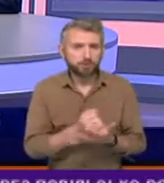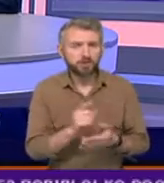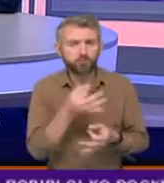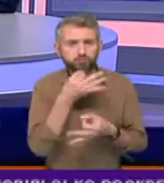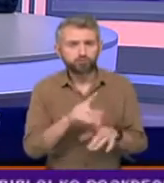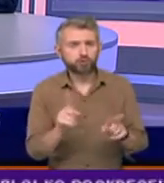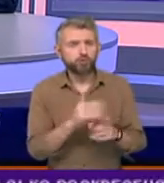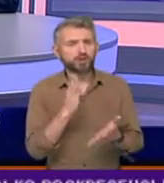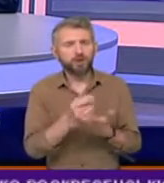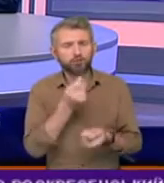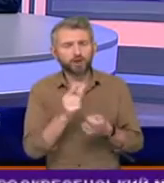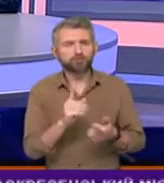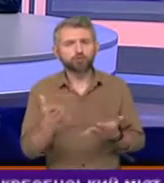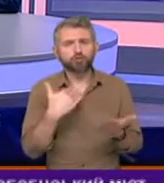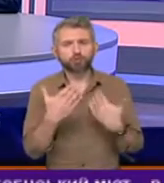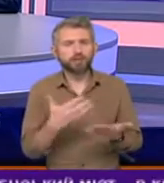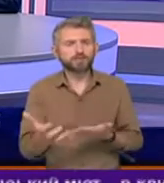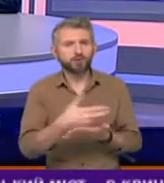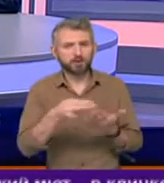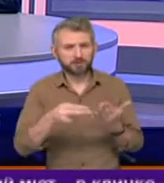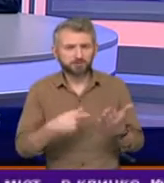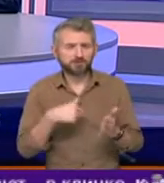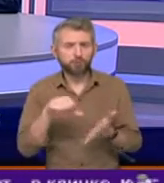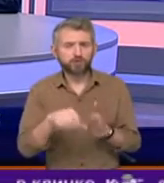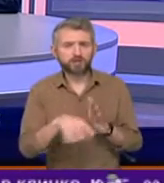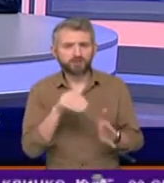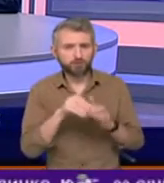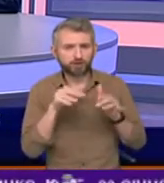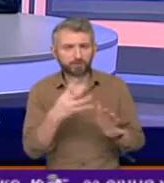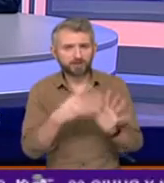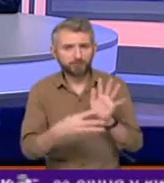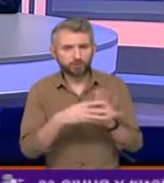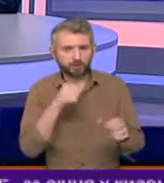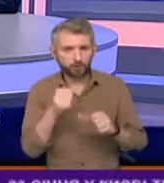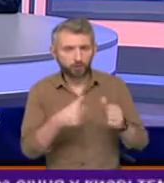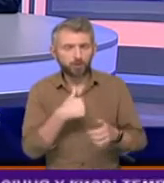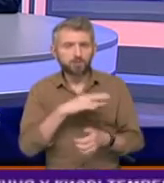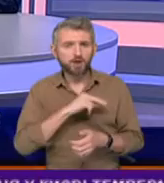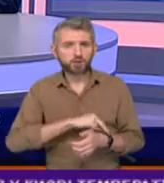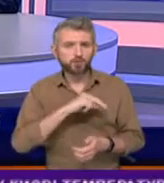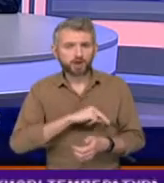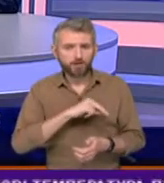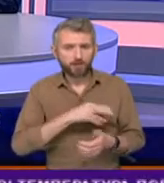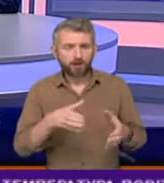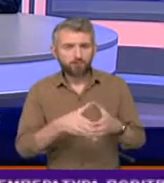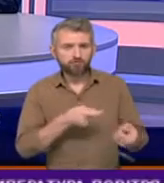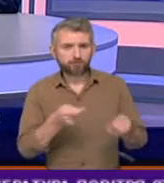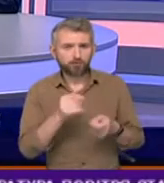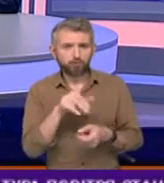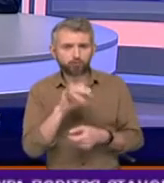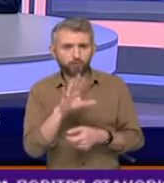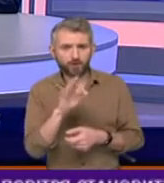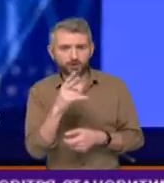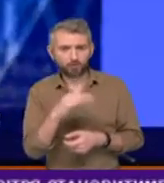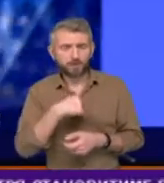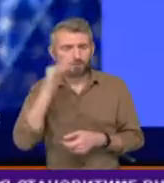нюанси. Перше, що стосується збору підписів, я просто учасник виборчої кампанії 99-го року. Ми працював знаємо, в штабі Удовенка. Я